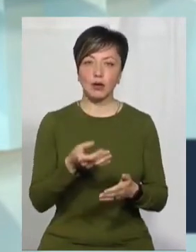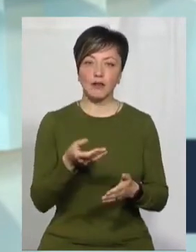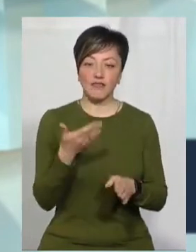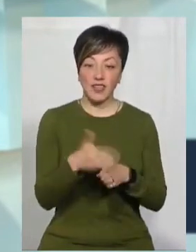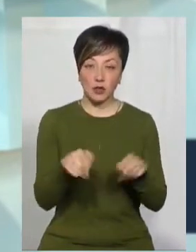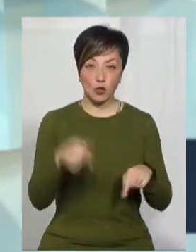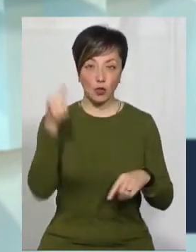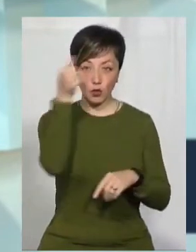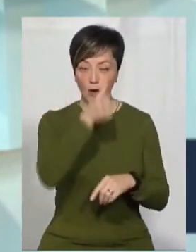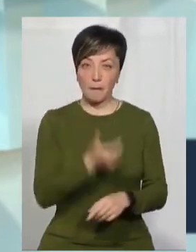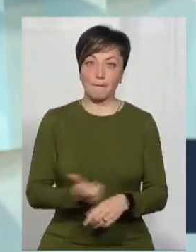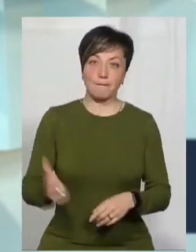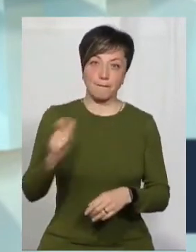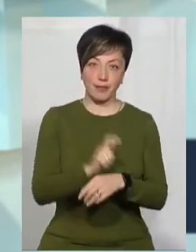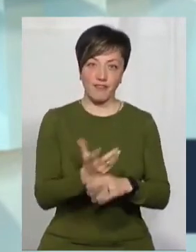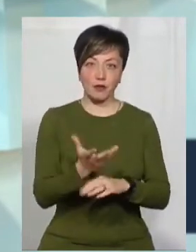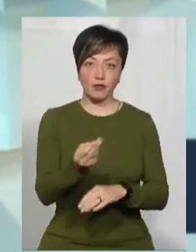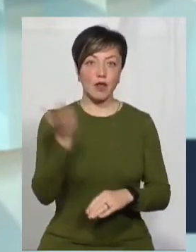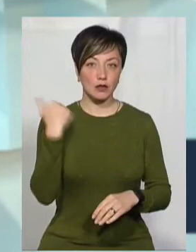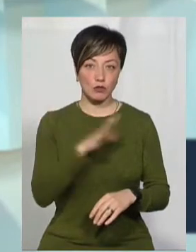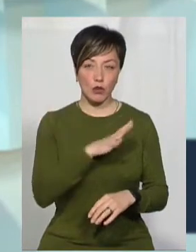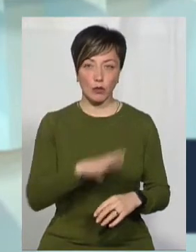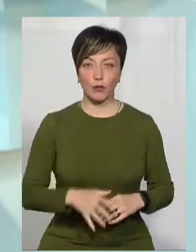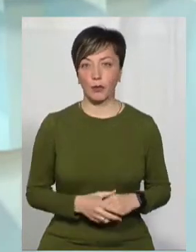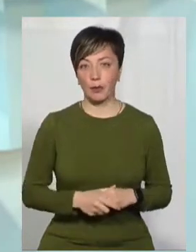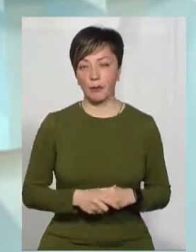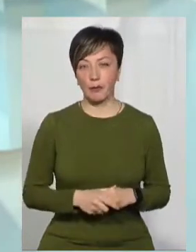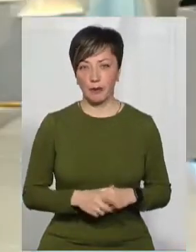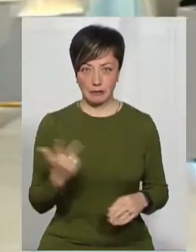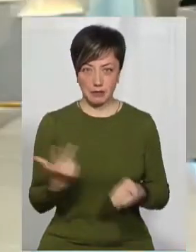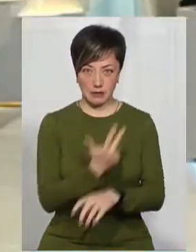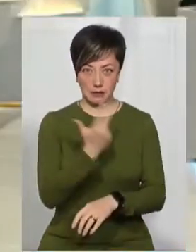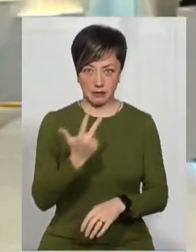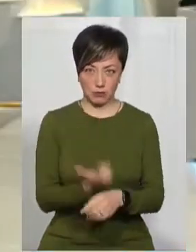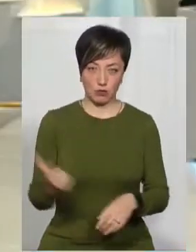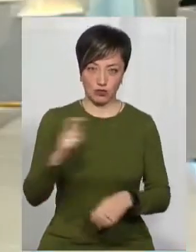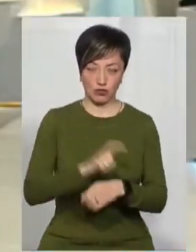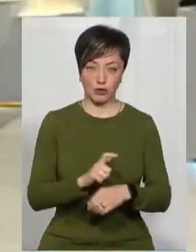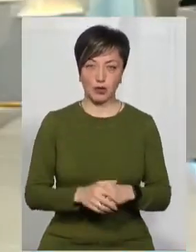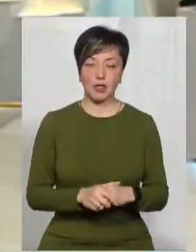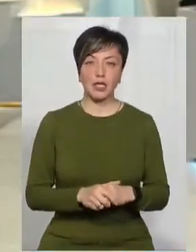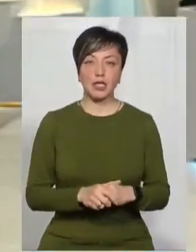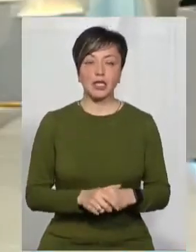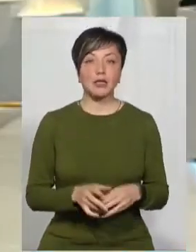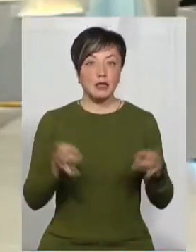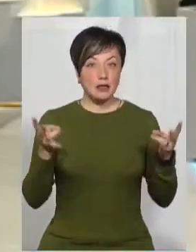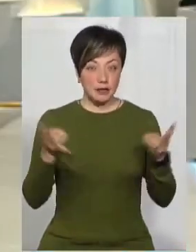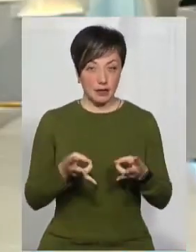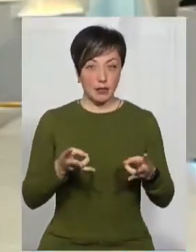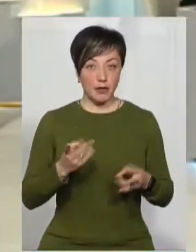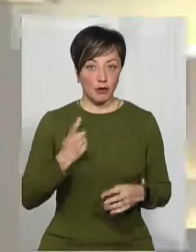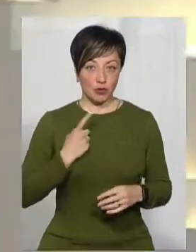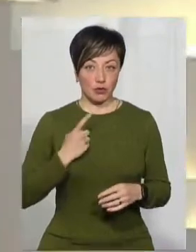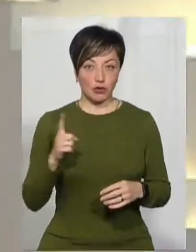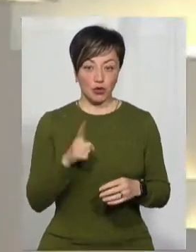року, вона в рази перевищує те фінансування, яке було раніше. Ну, практично утричі, так? Так, так. От варто очікувати, що і